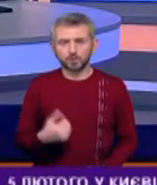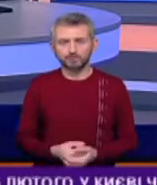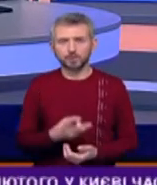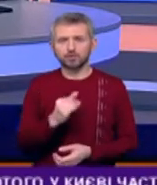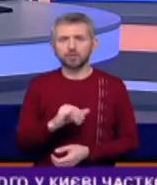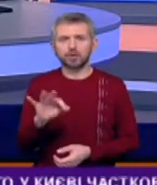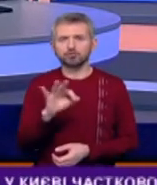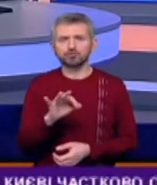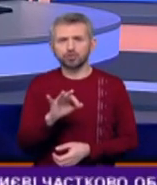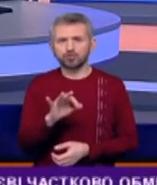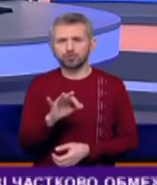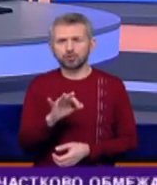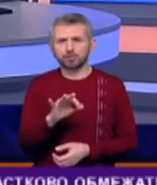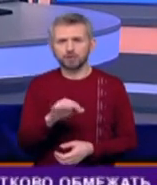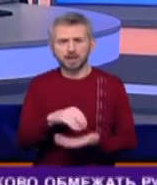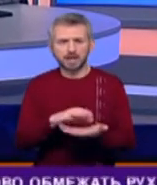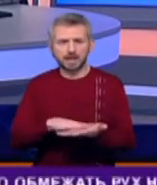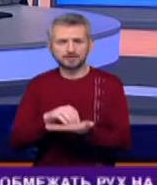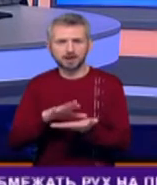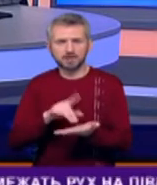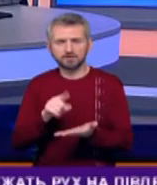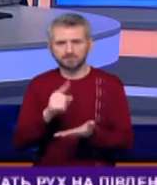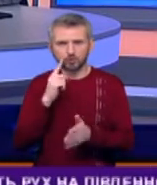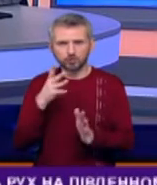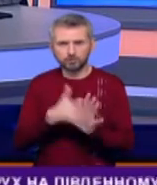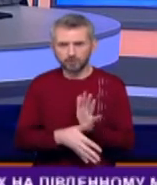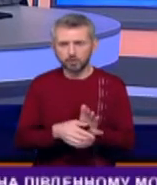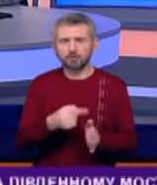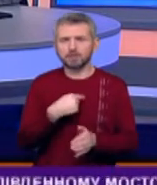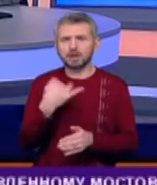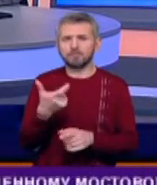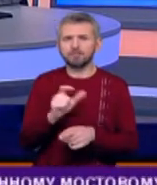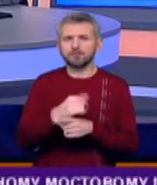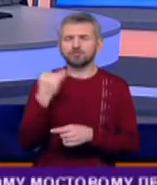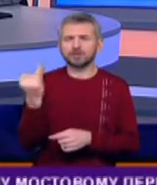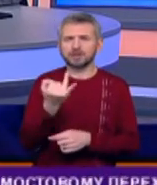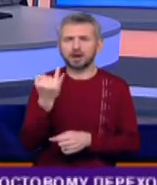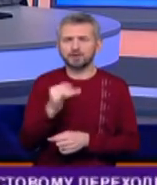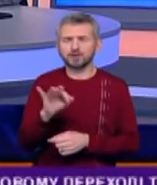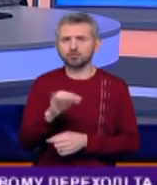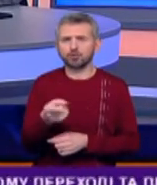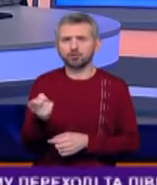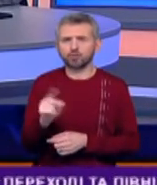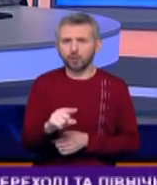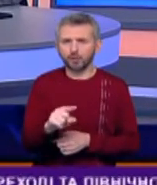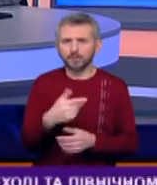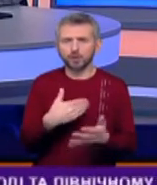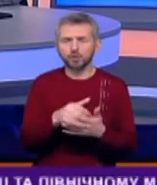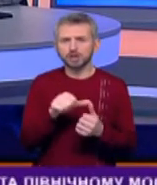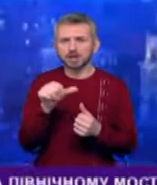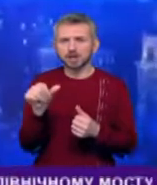щодо реєстрації, зрозуміло, ви вже частково відповіли. А мене більше цікавить щодо того, от,